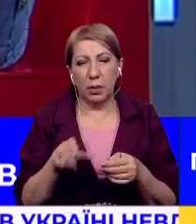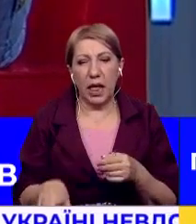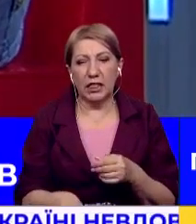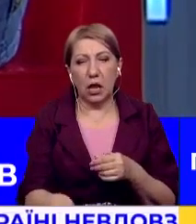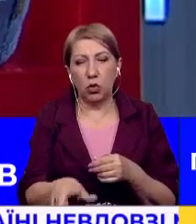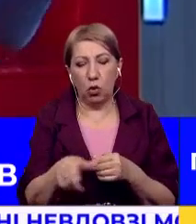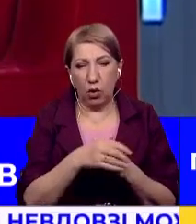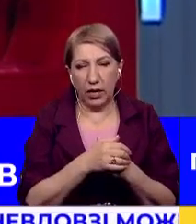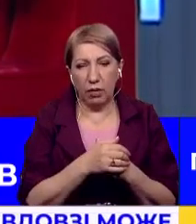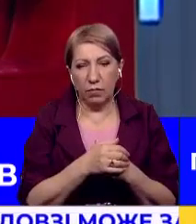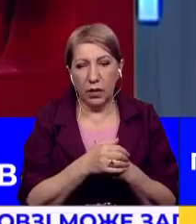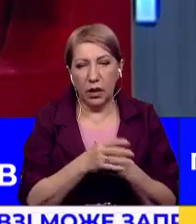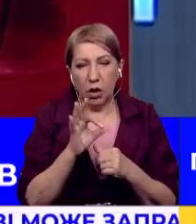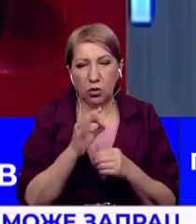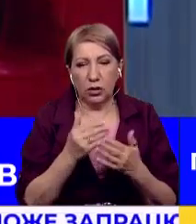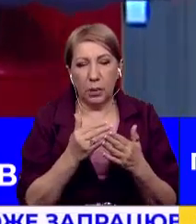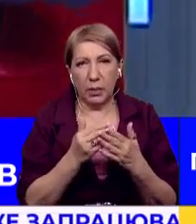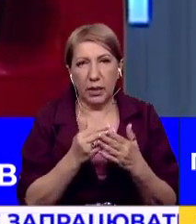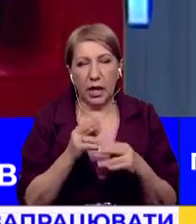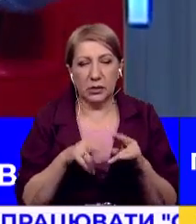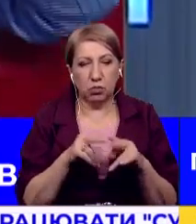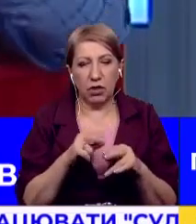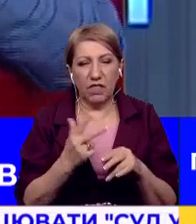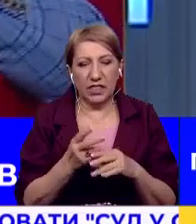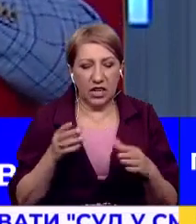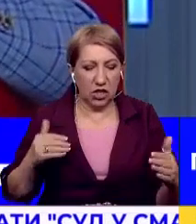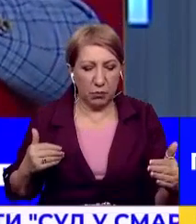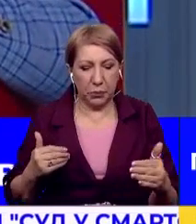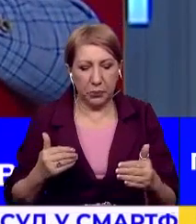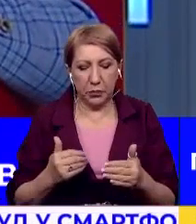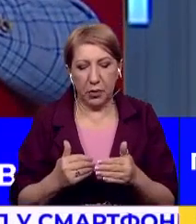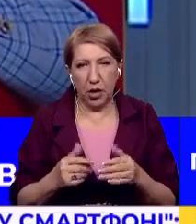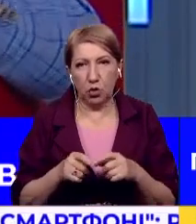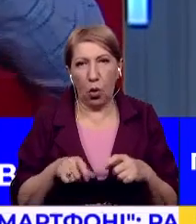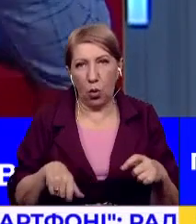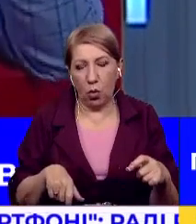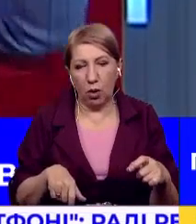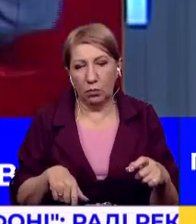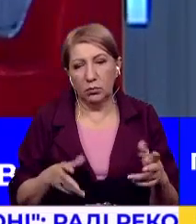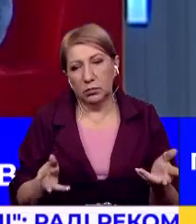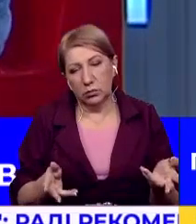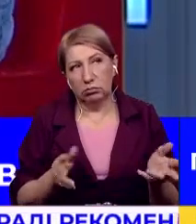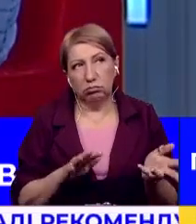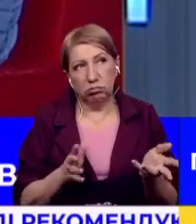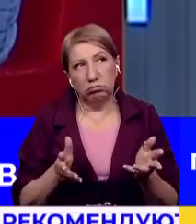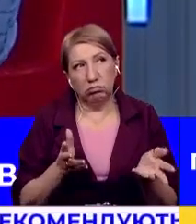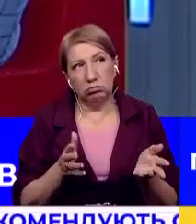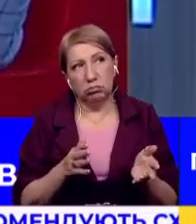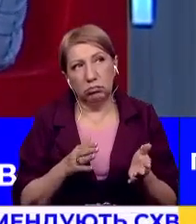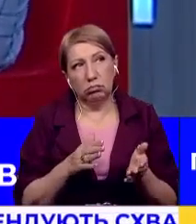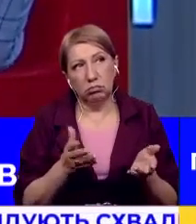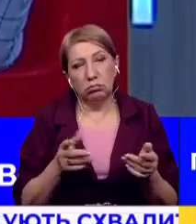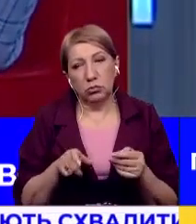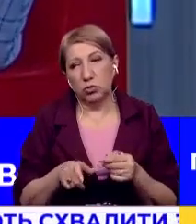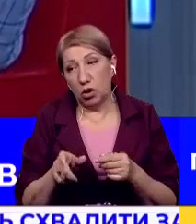дороги, то там, наприклад, збудували втричі менше доріг. Ну, якось ми без